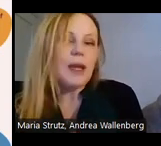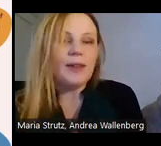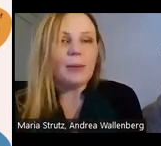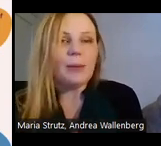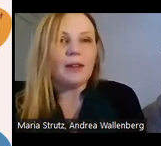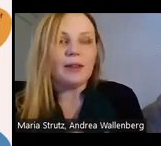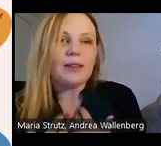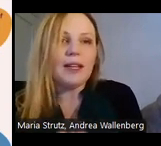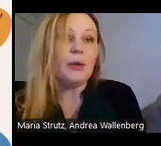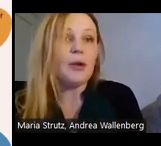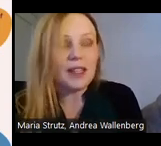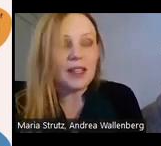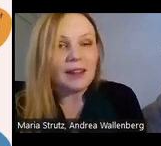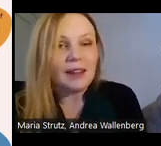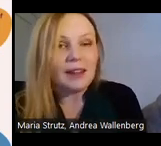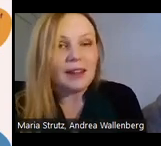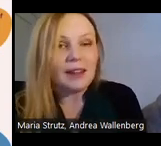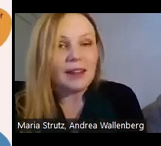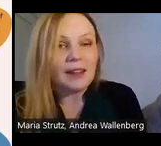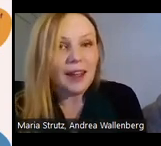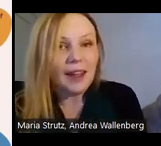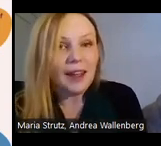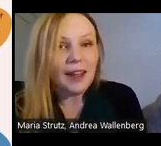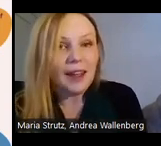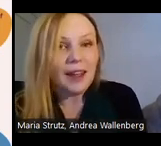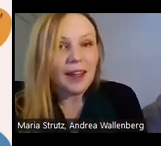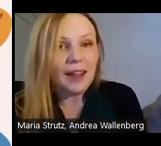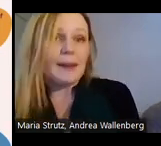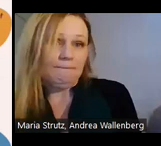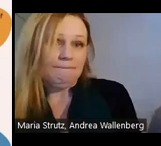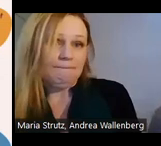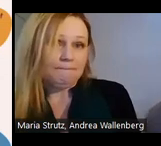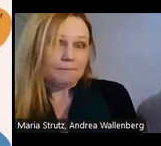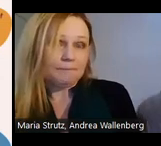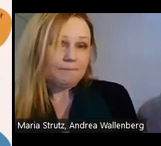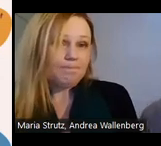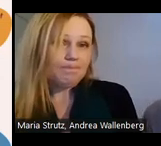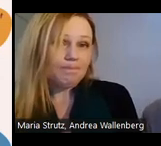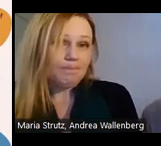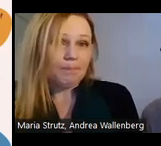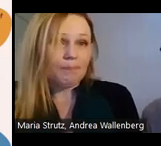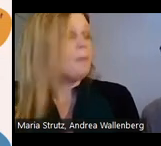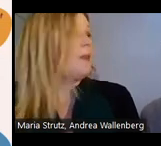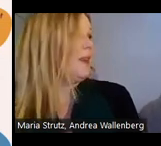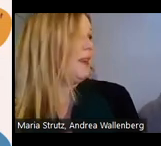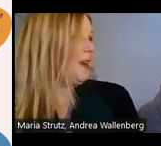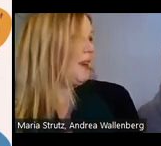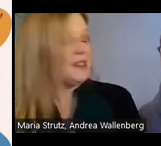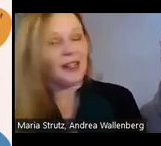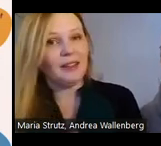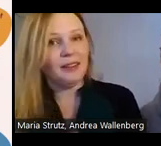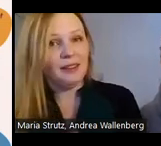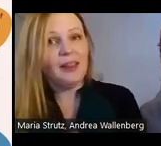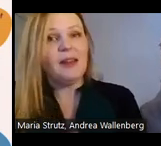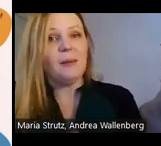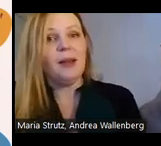någon mening med till en början skrika. Det är ingen medveten handling hos barnet utan en intuitiv handling som barnet gör.